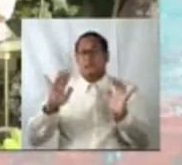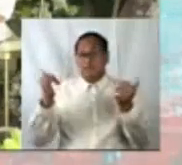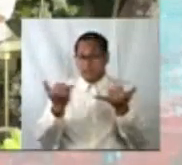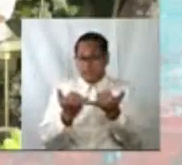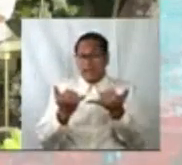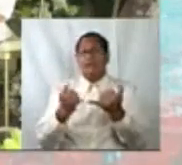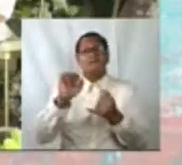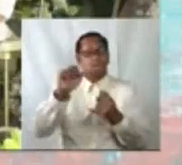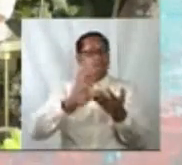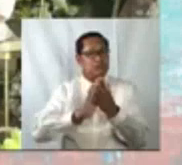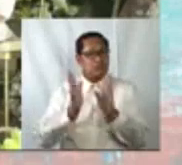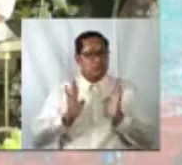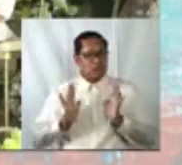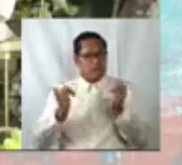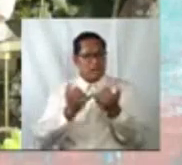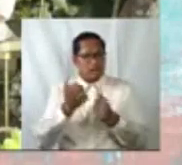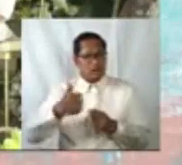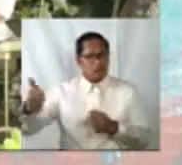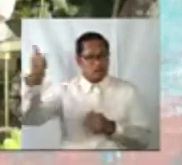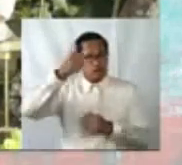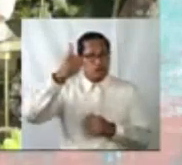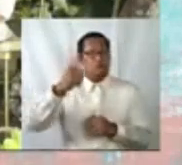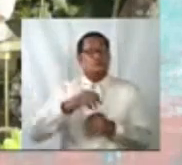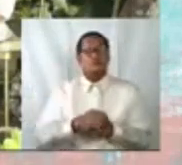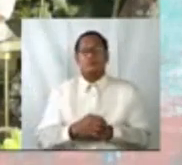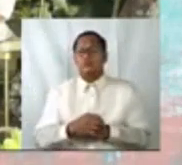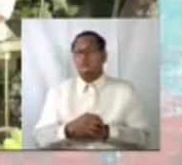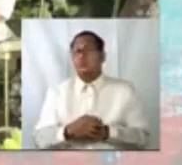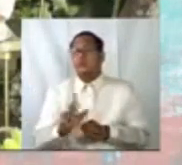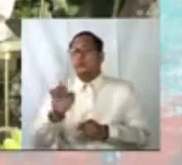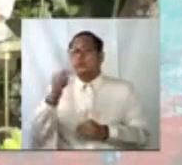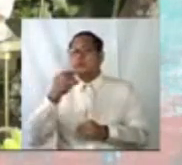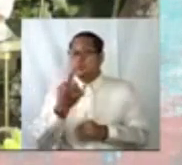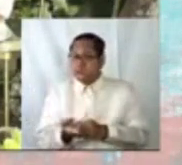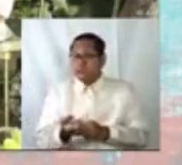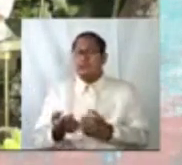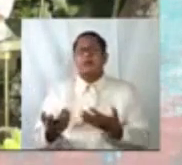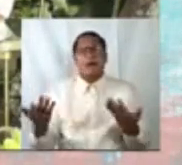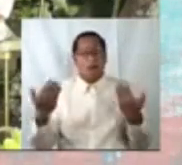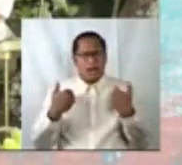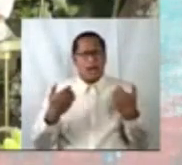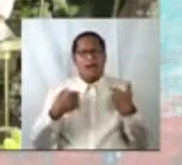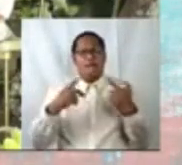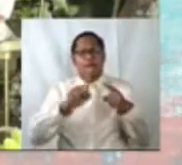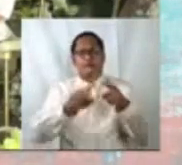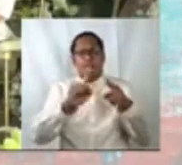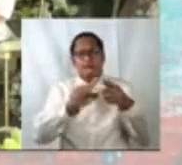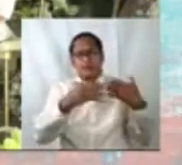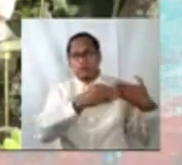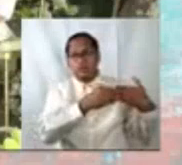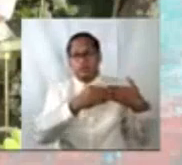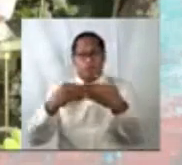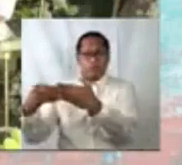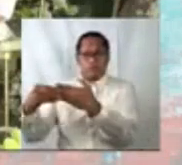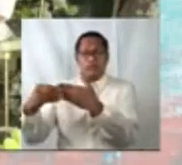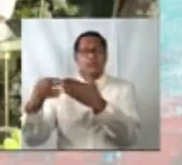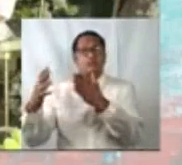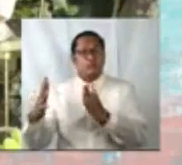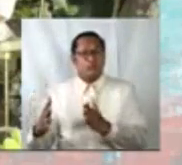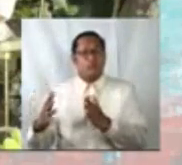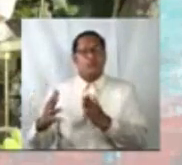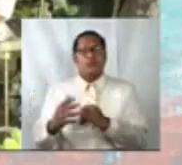siya agad eh. So, ang sinasabi natin dito, meron mo siyang ilang gabay na ako sa palagay ko, yun yung mga gabay